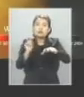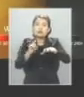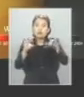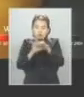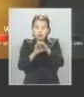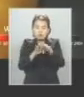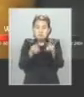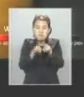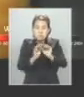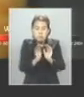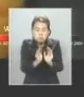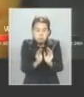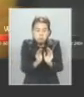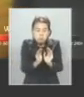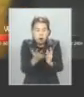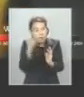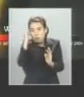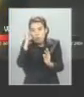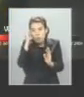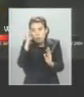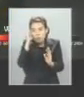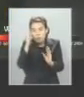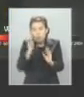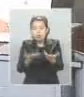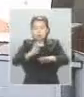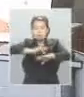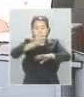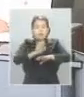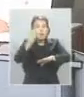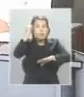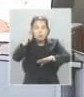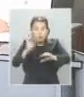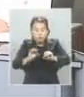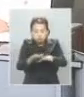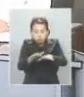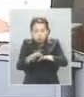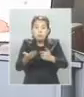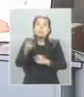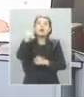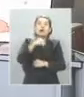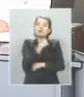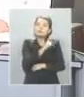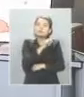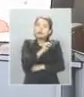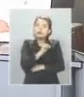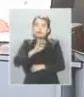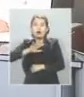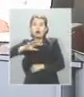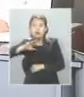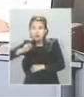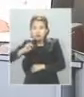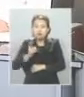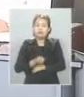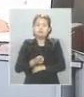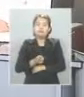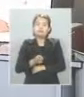กันถึงขนาดจะปะทุเมื่อไหร่ก็ได้คือแต่ก่อนนี้อาจจะมุดตัวกัน10เมตร5เมตรนะฮะก็ยังไม่ปะทุนะคือเห